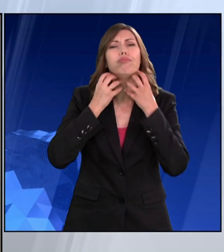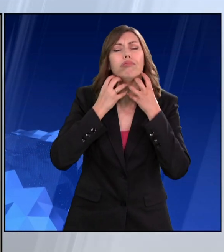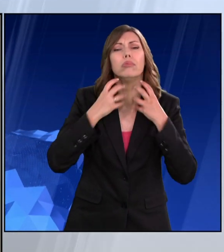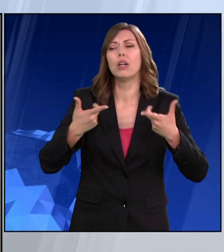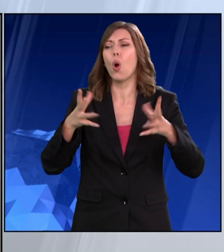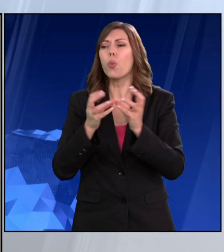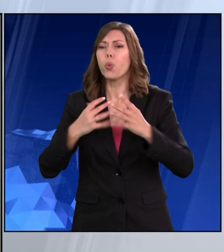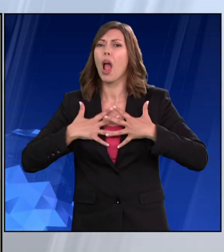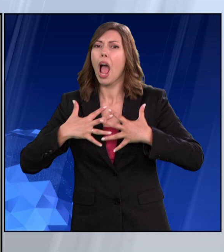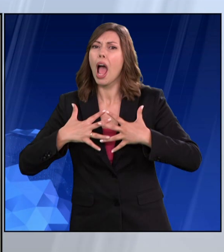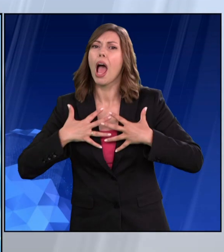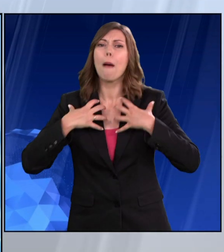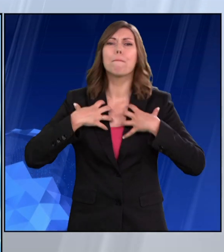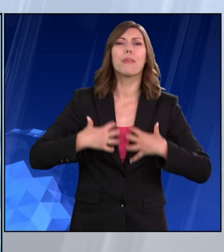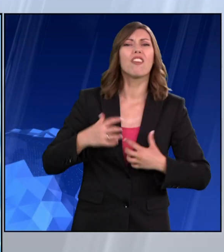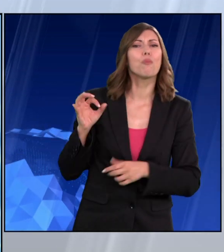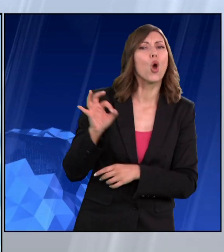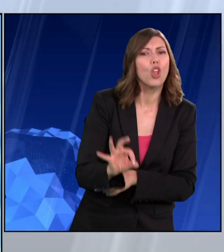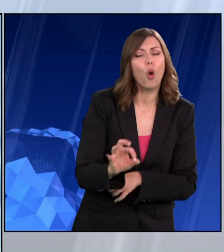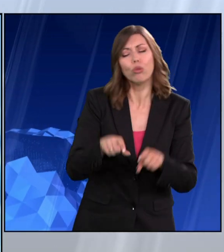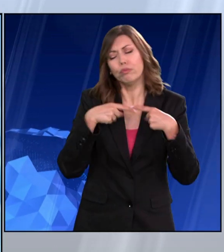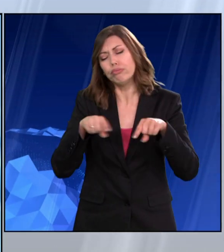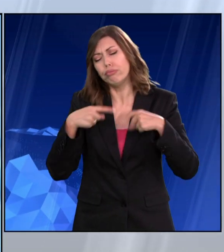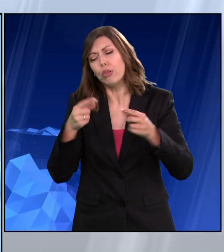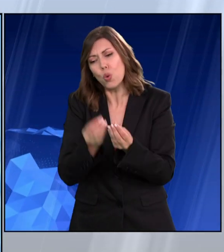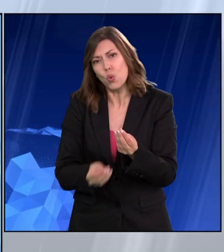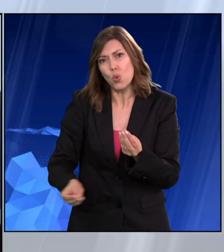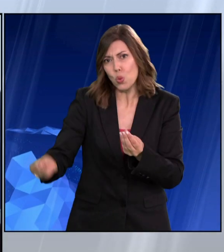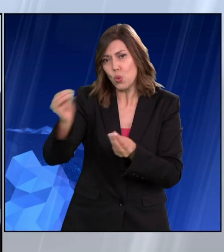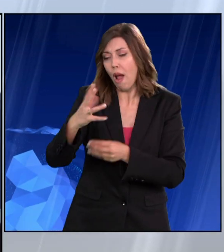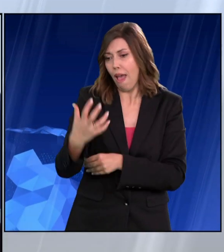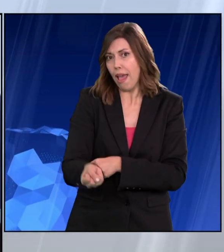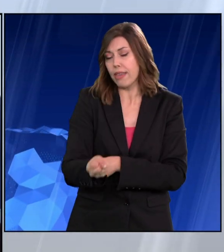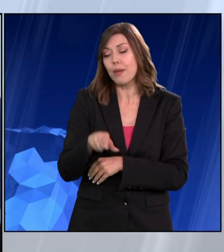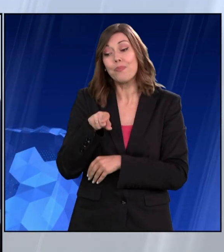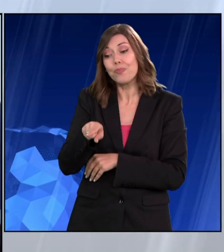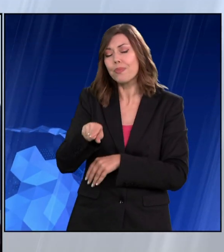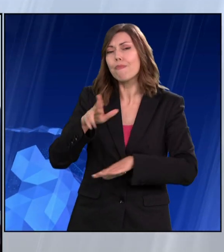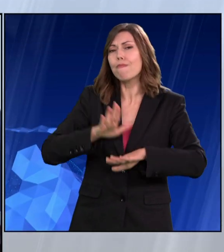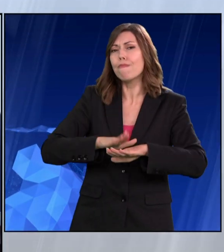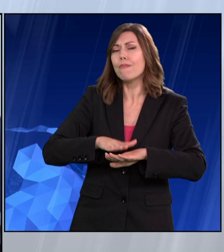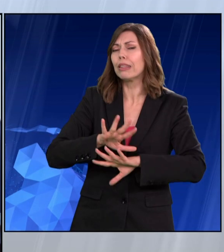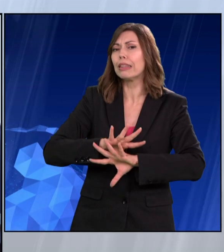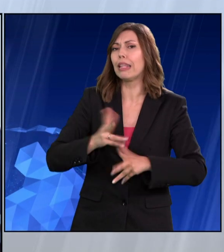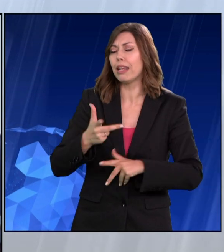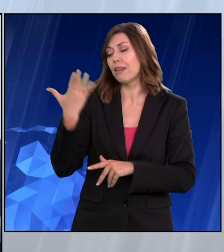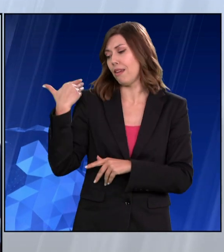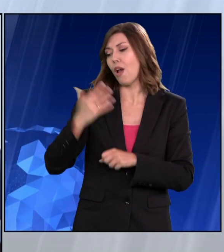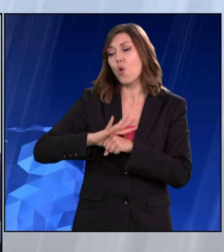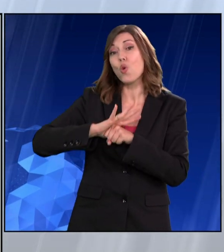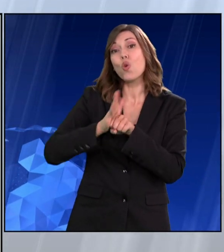ιός, ο πνευμονιόκοκκος. Και αυτό οφείλεται πιθανόν στην πανδημία που περάσαμε και έχει αλλάξει